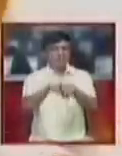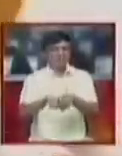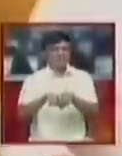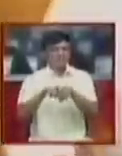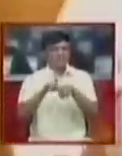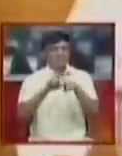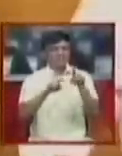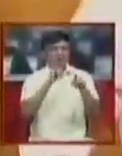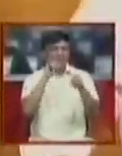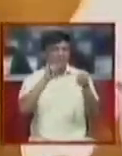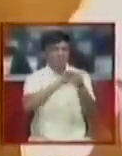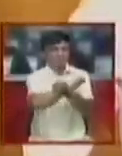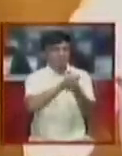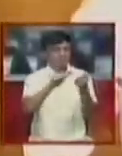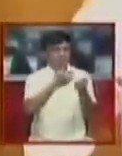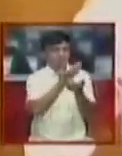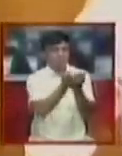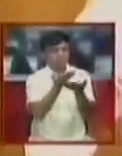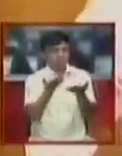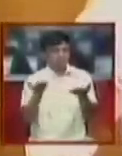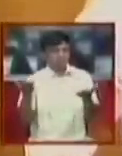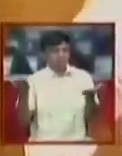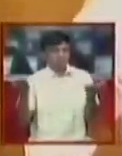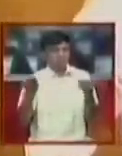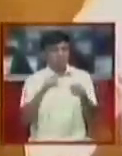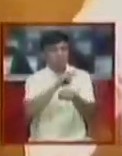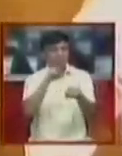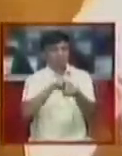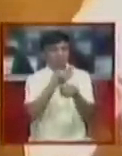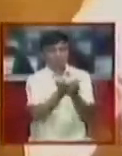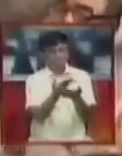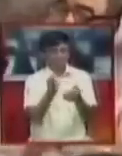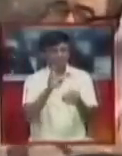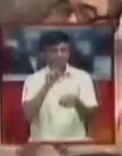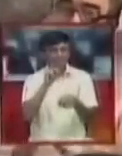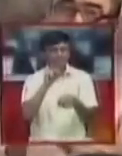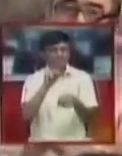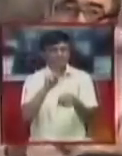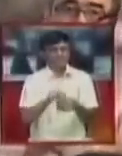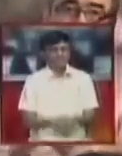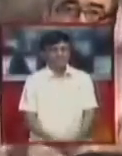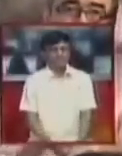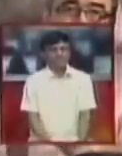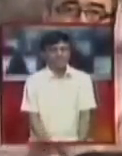ay ang pagkasira ng kalikasan.